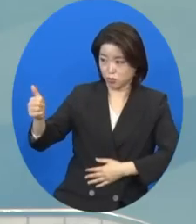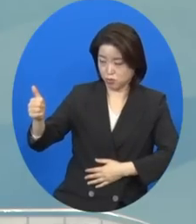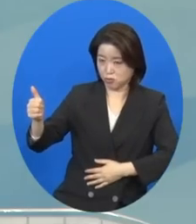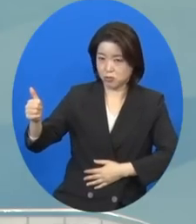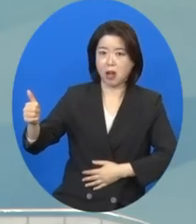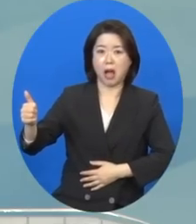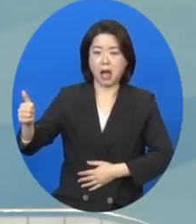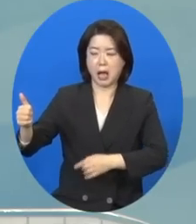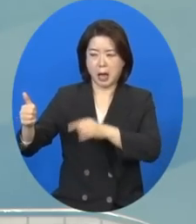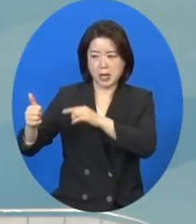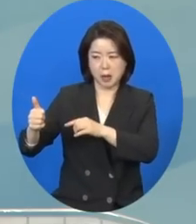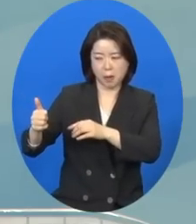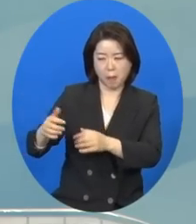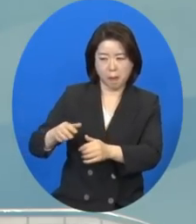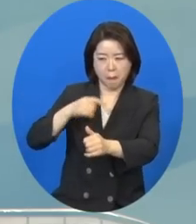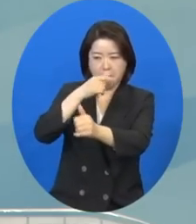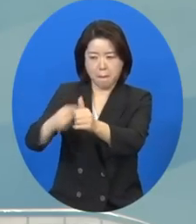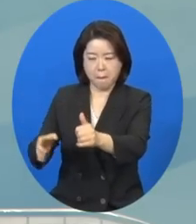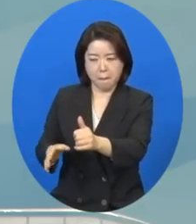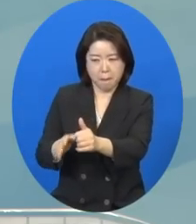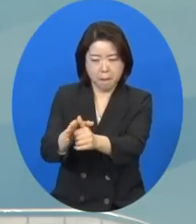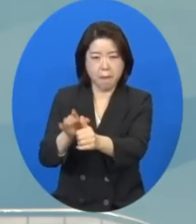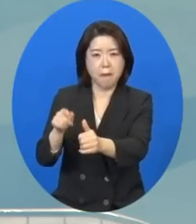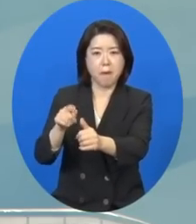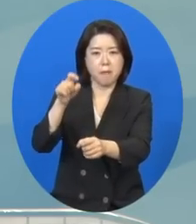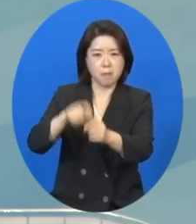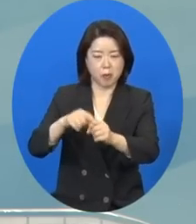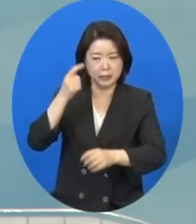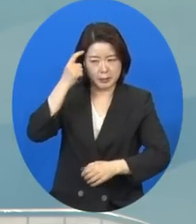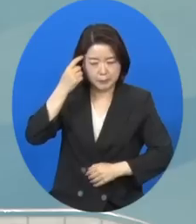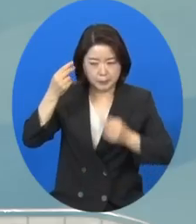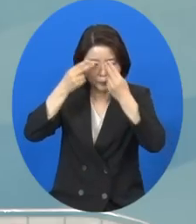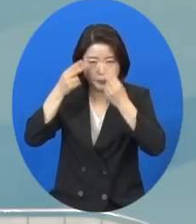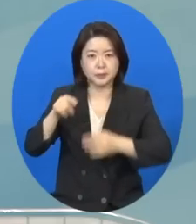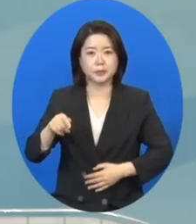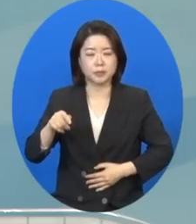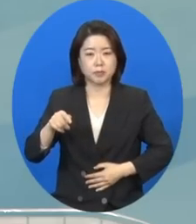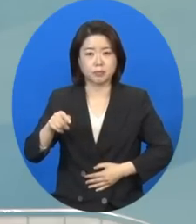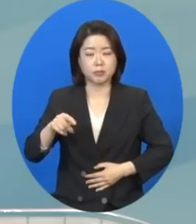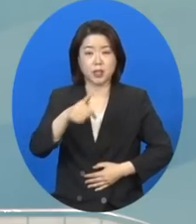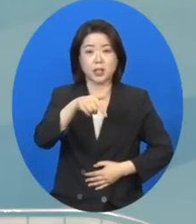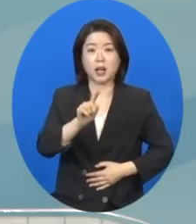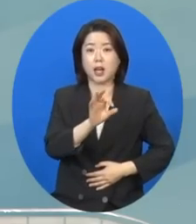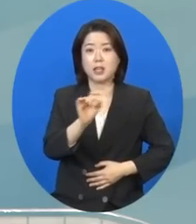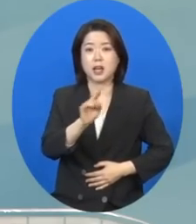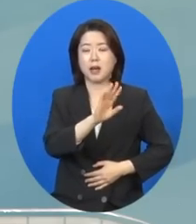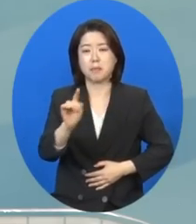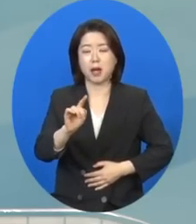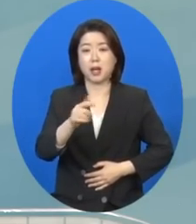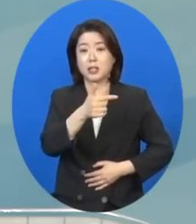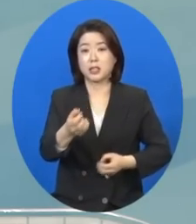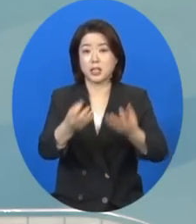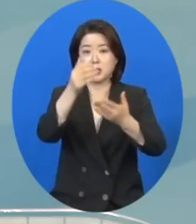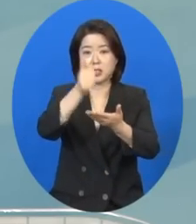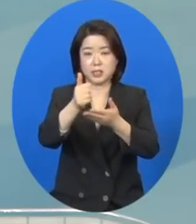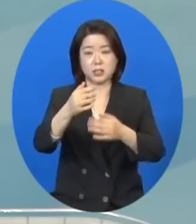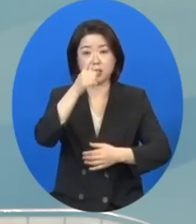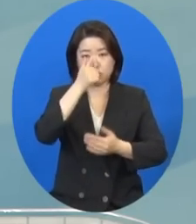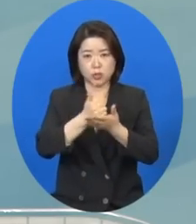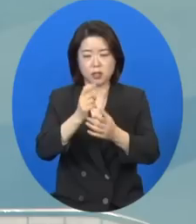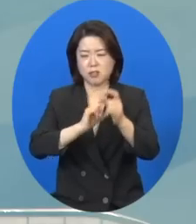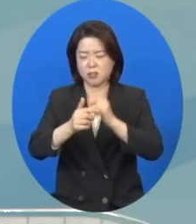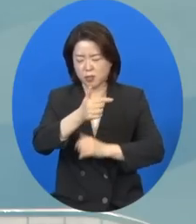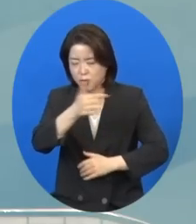사주로 모양으로 몰아가고 있는 것이죠 그의 죄가 훨씬 더 크다라고 말씀하고 있는 것입니다 저는이